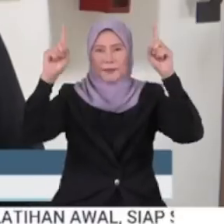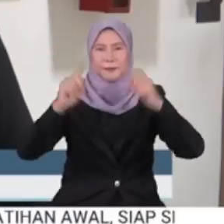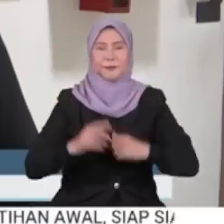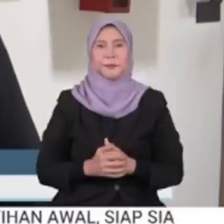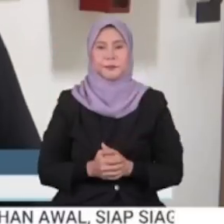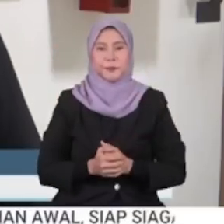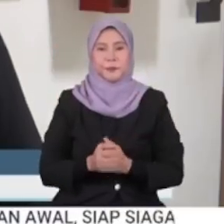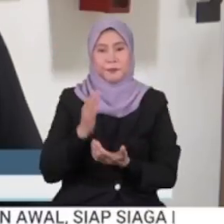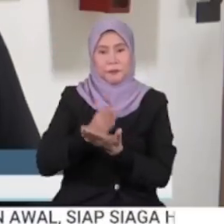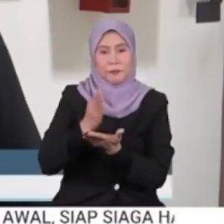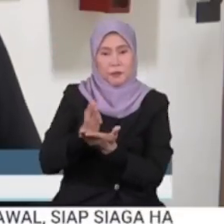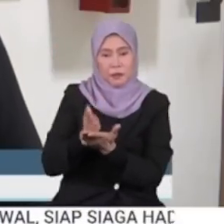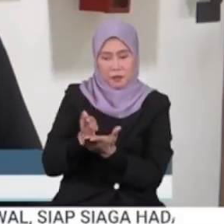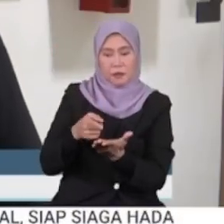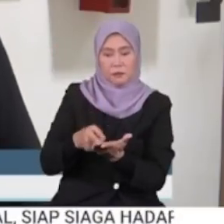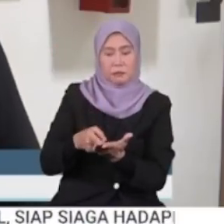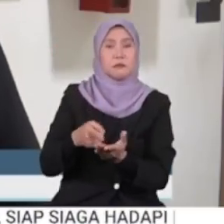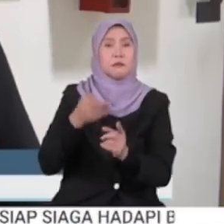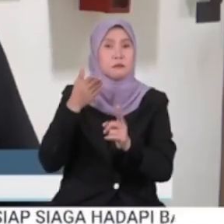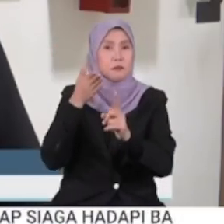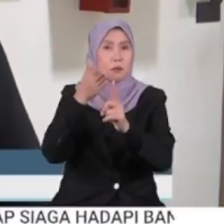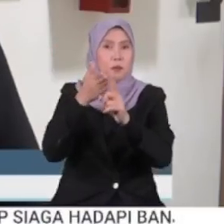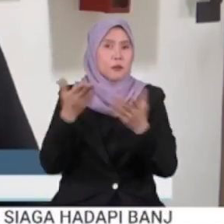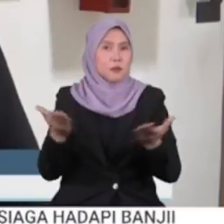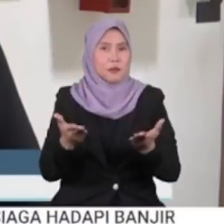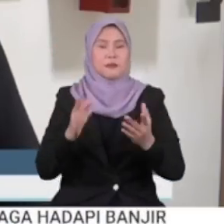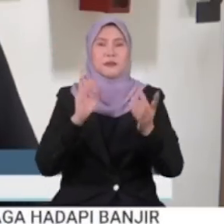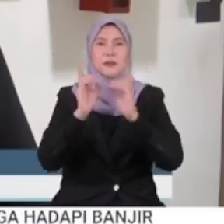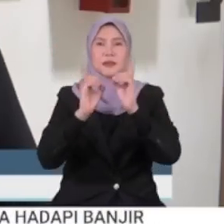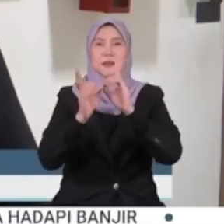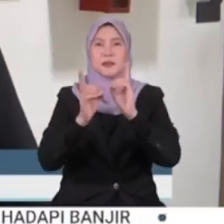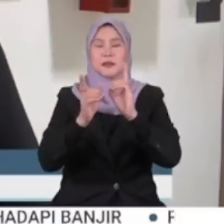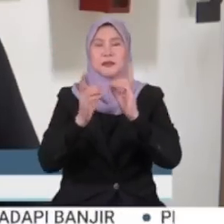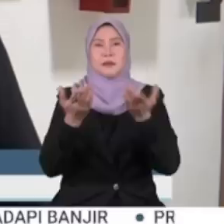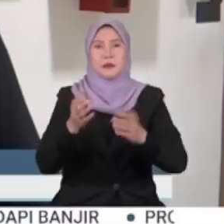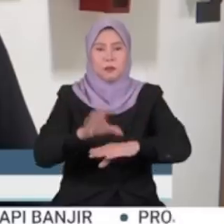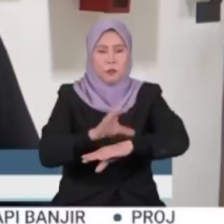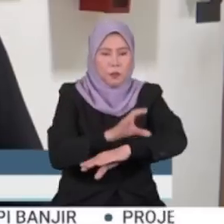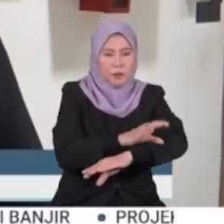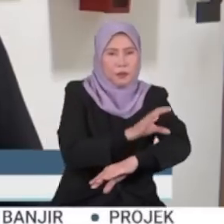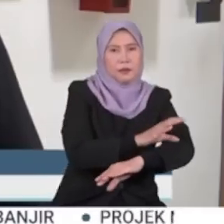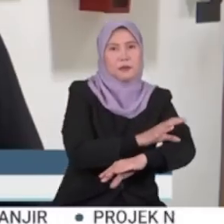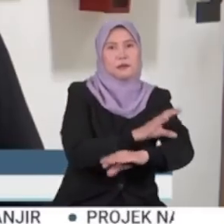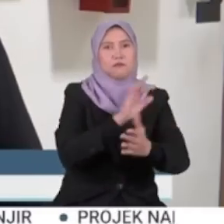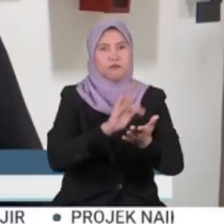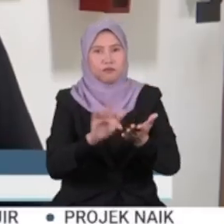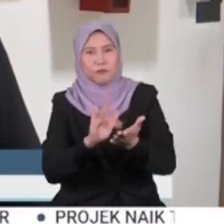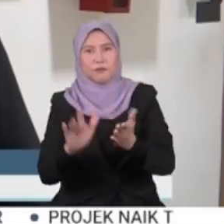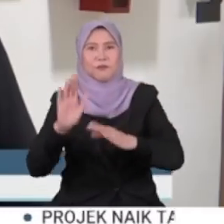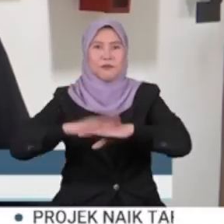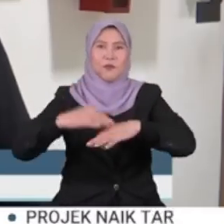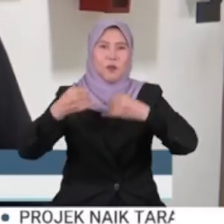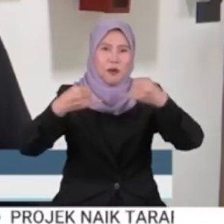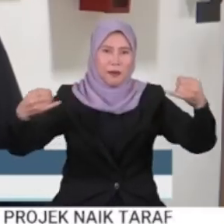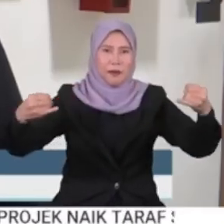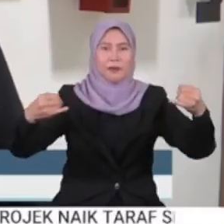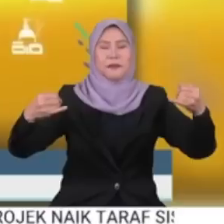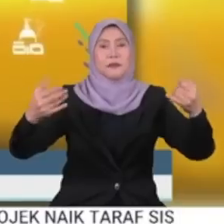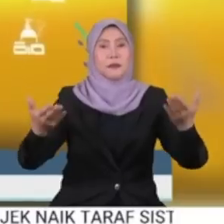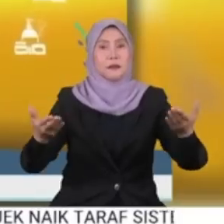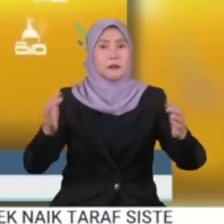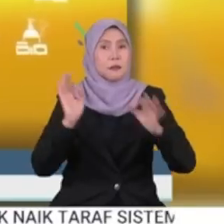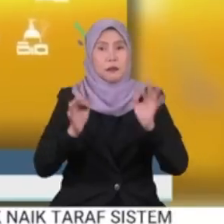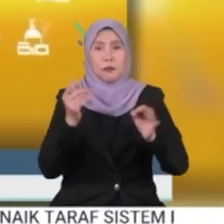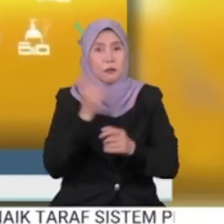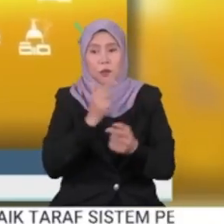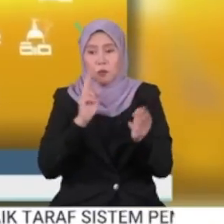Bajet banyak diperuntukkan untuk pendigitalan misalnya, otomasi, penggunaan komputeran, begitu juga dengan apa tu online dan segala macam. So kalau kita tak